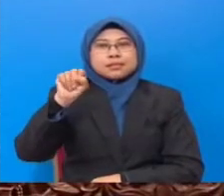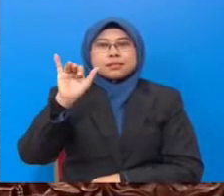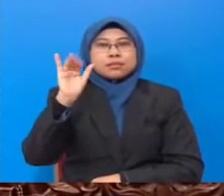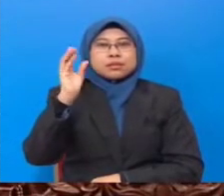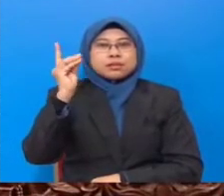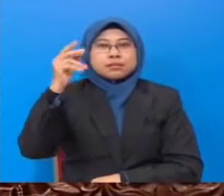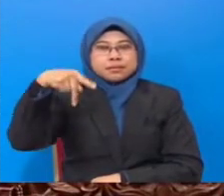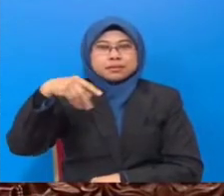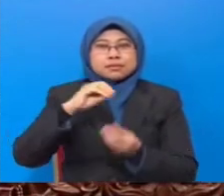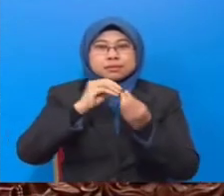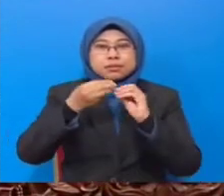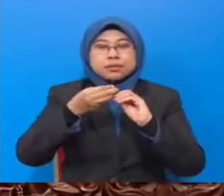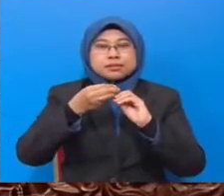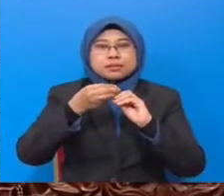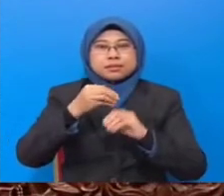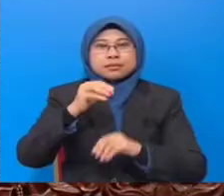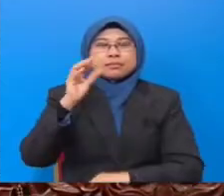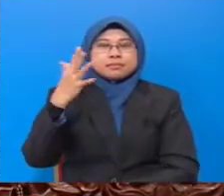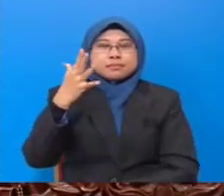saja number